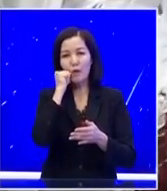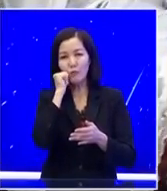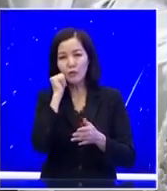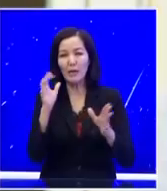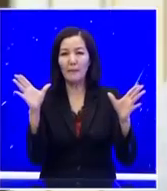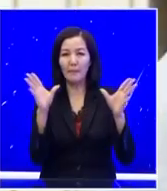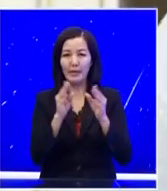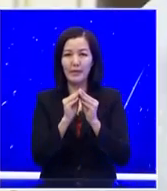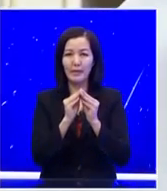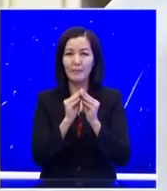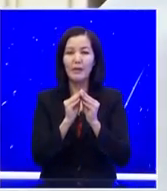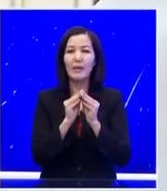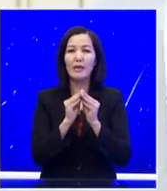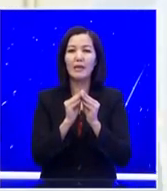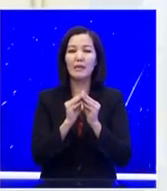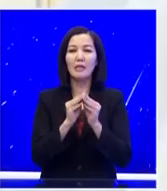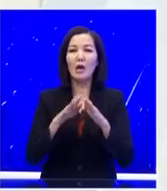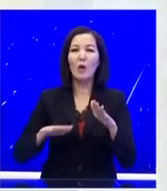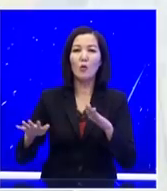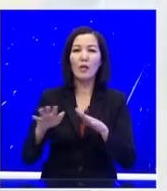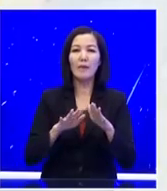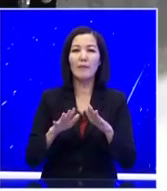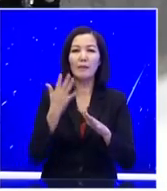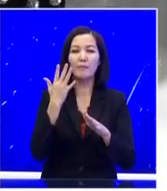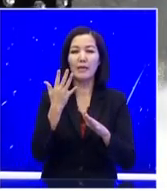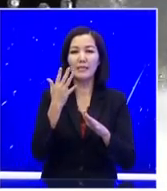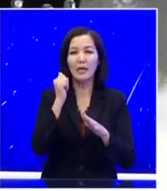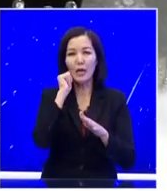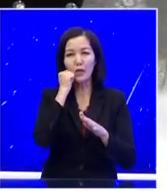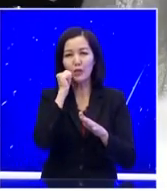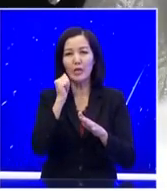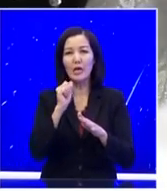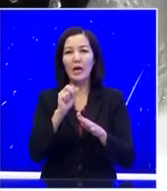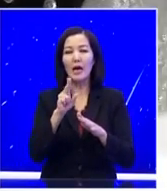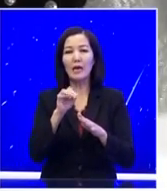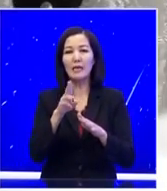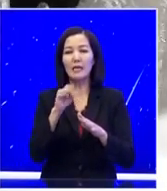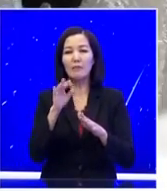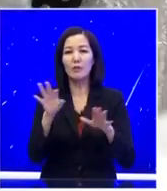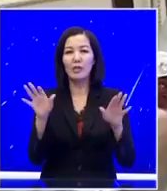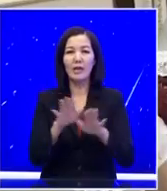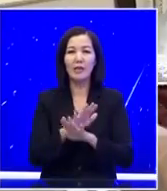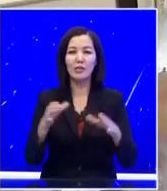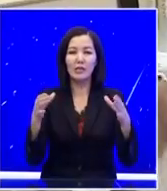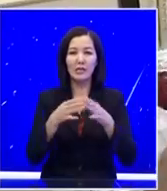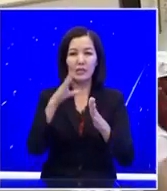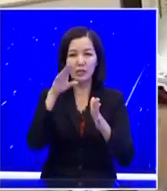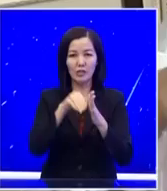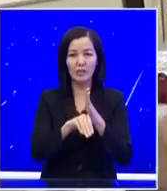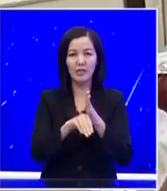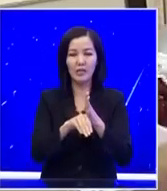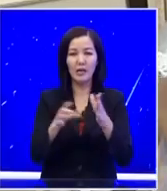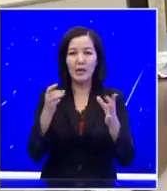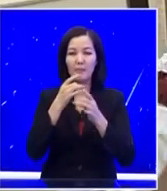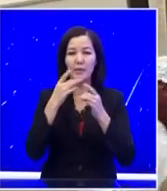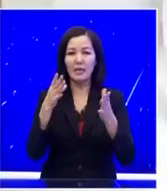Келменбетова, Нұржан Сембаева, ауыл аймаққа беделді 5 әже, Көксу аудандық ақ кимешек әжелер ансамблінің мүшелері, көпшілік